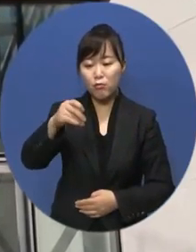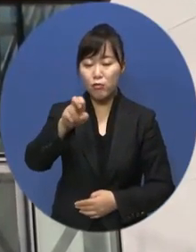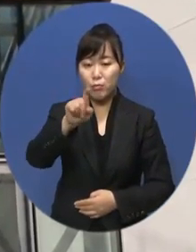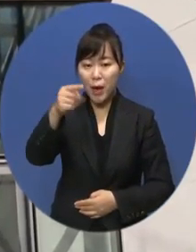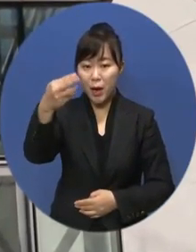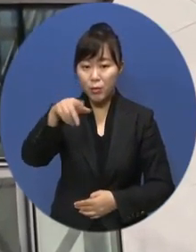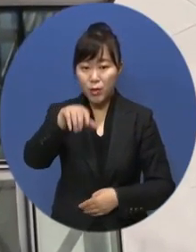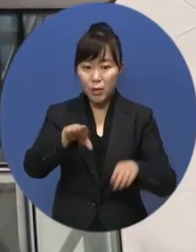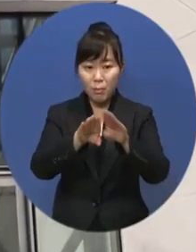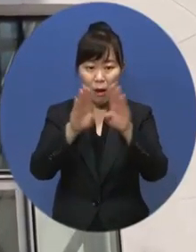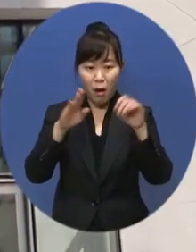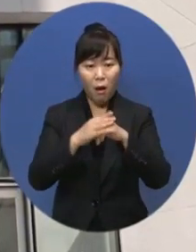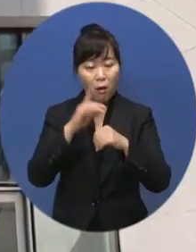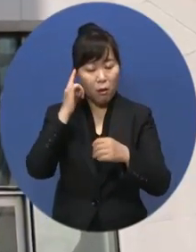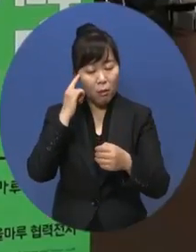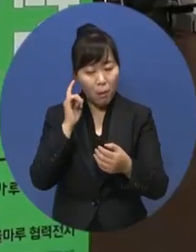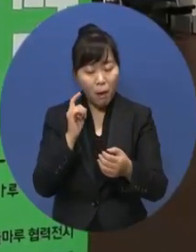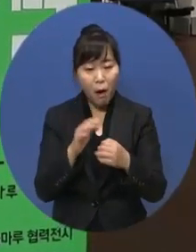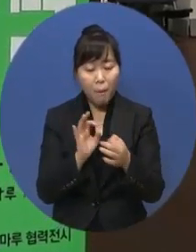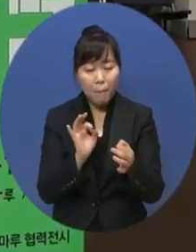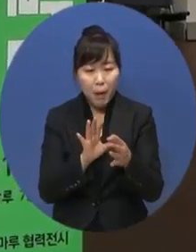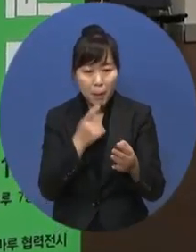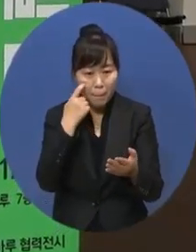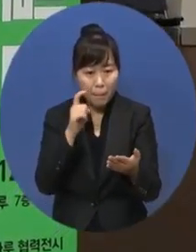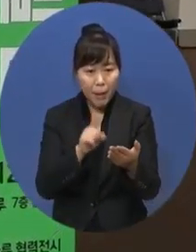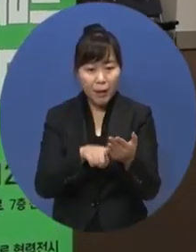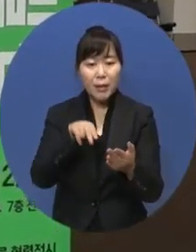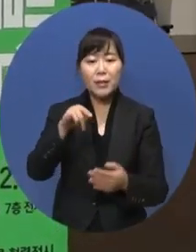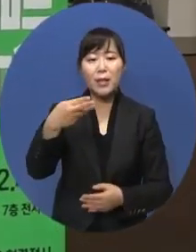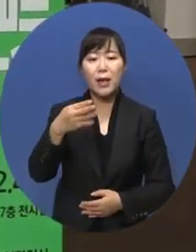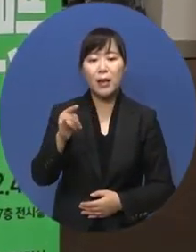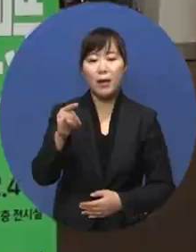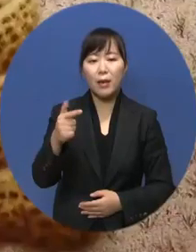있는 뜻밖의 발견 세렌디피티전입니다.